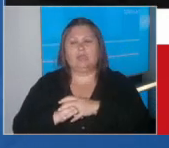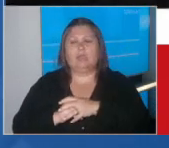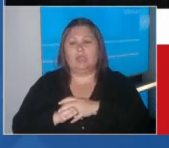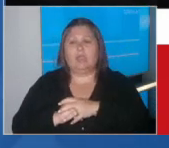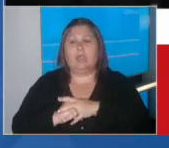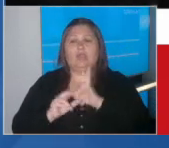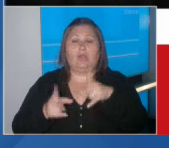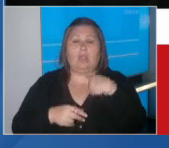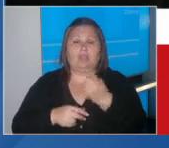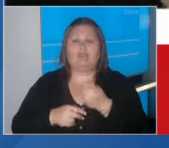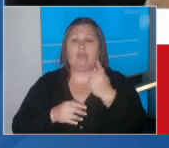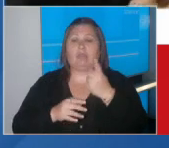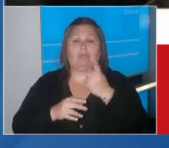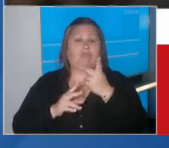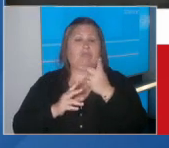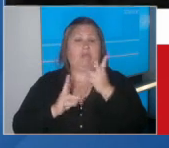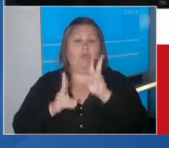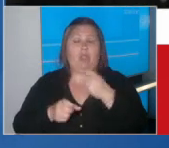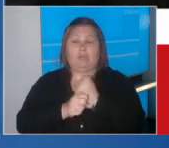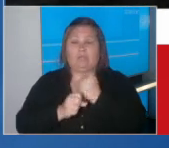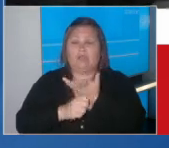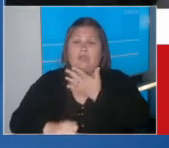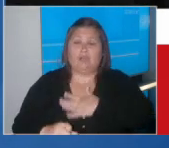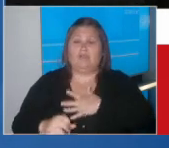אני יכול לעשות מה שאני רוצה,